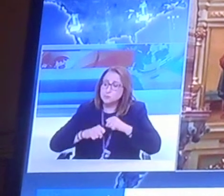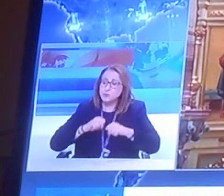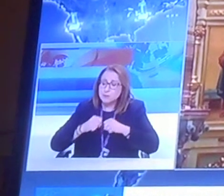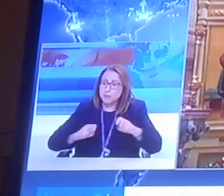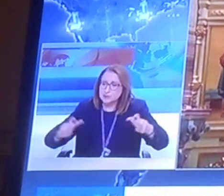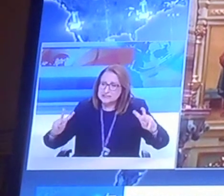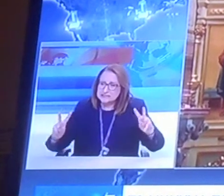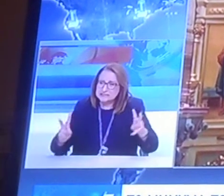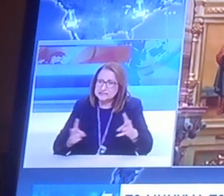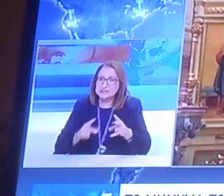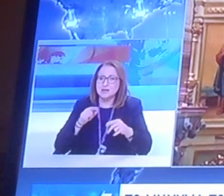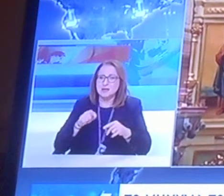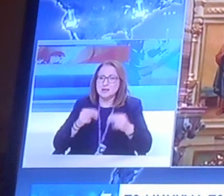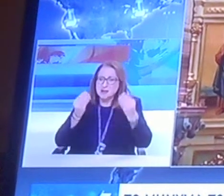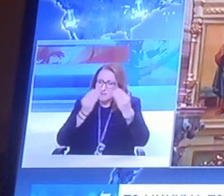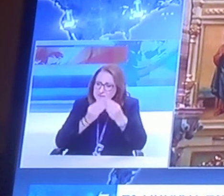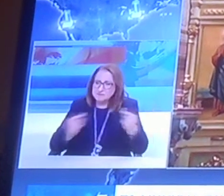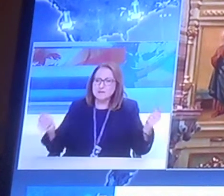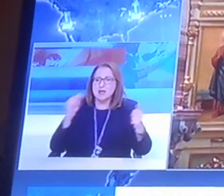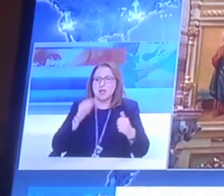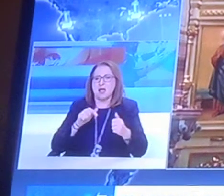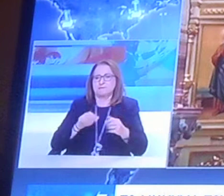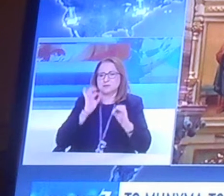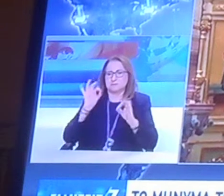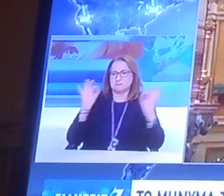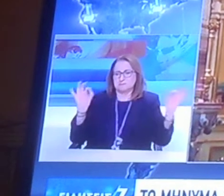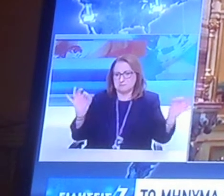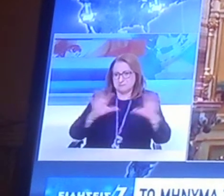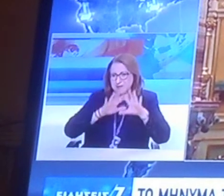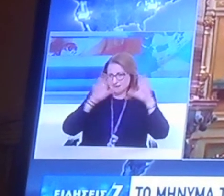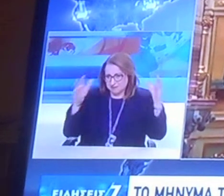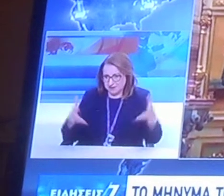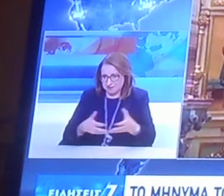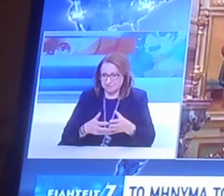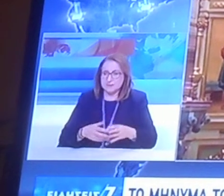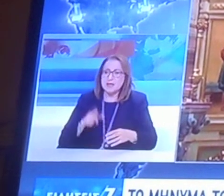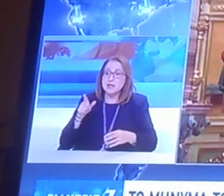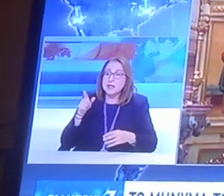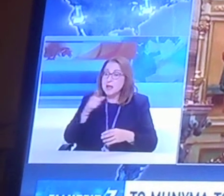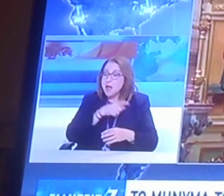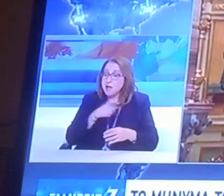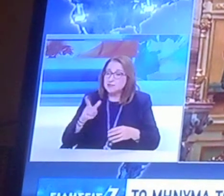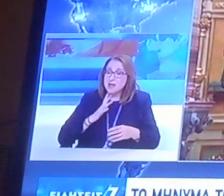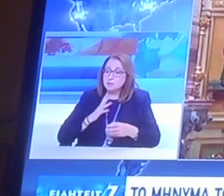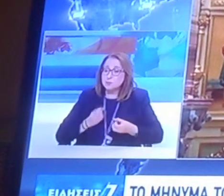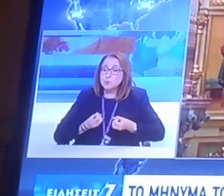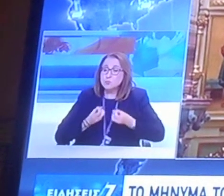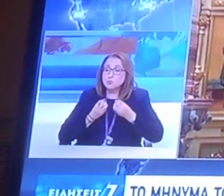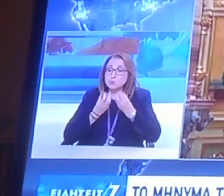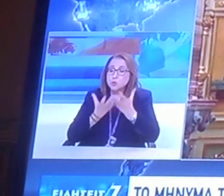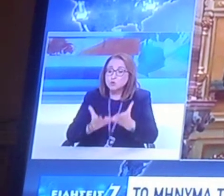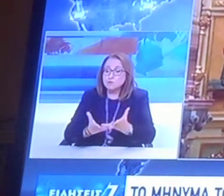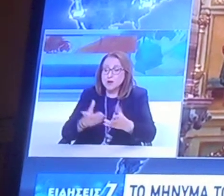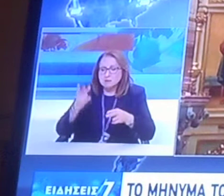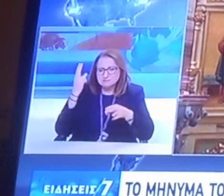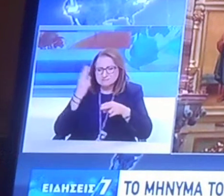πανδημίας. Η προσφορά σας, αγαπητοί, είναι ανεκτίμητη. Είναι προσφορά προς όλη την